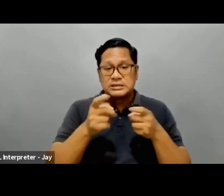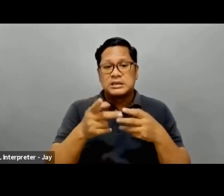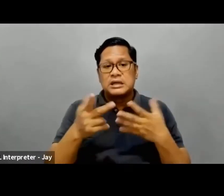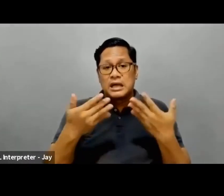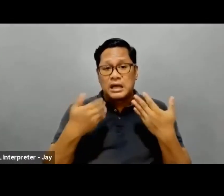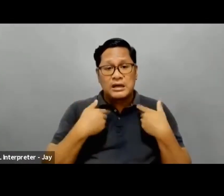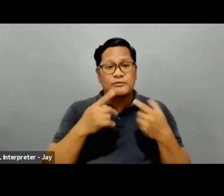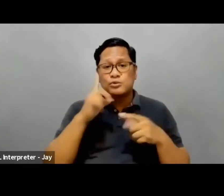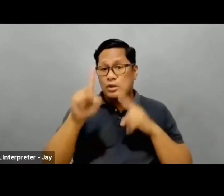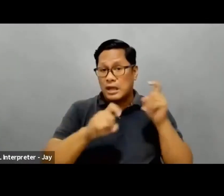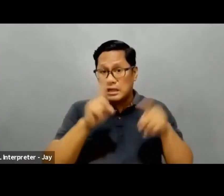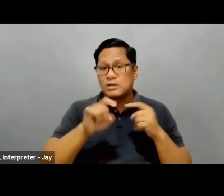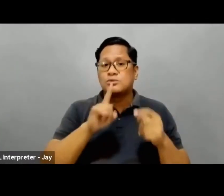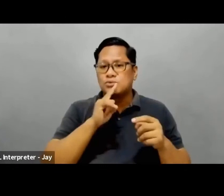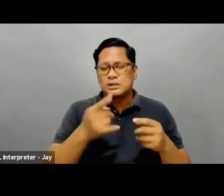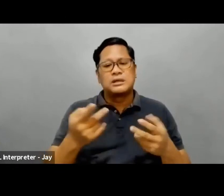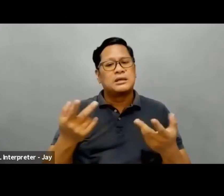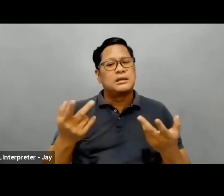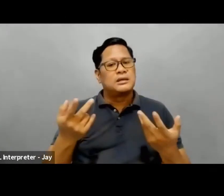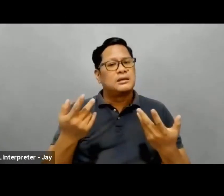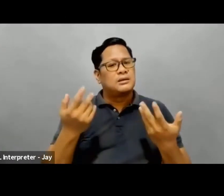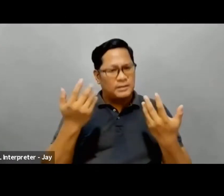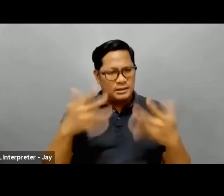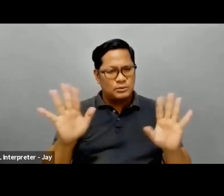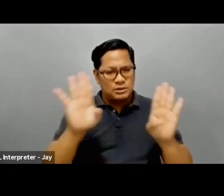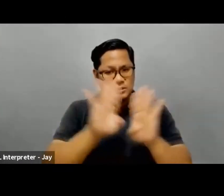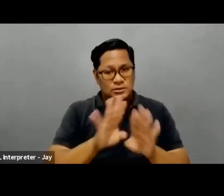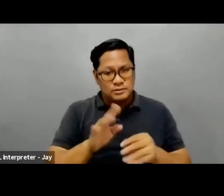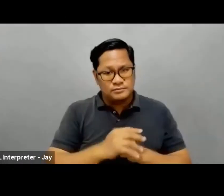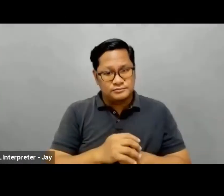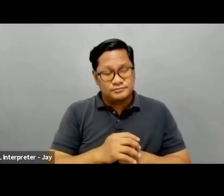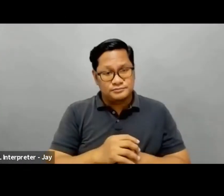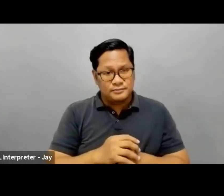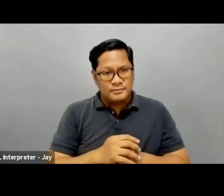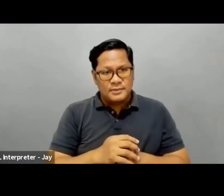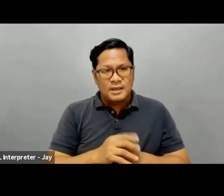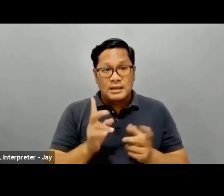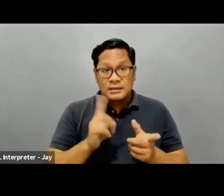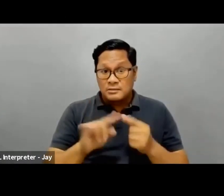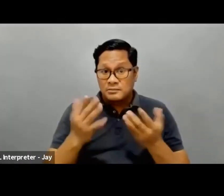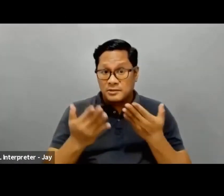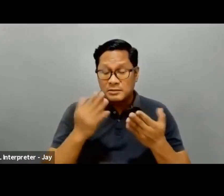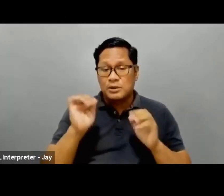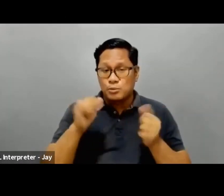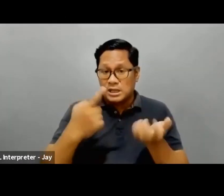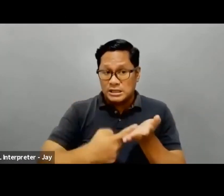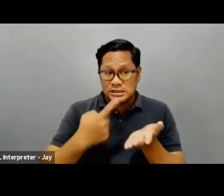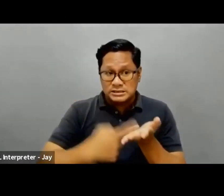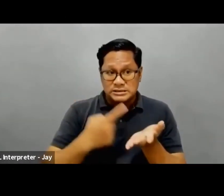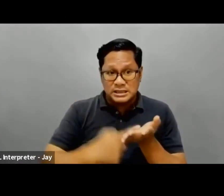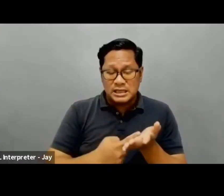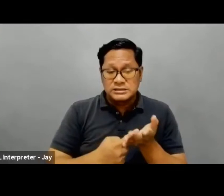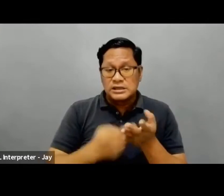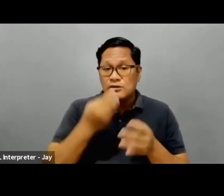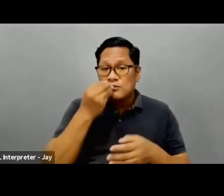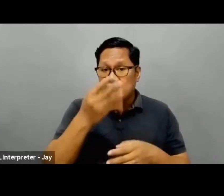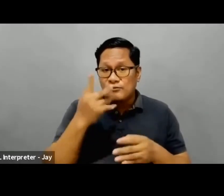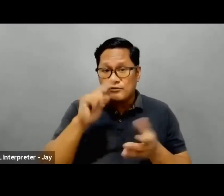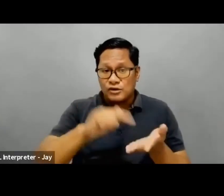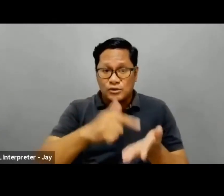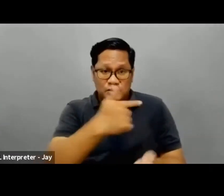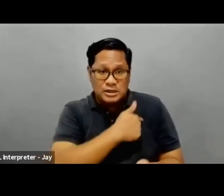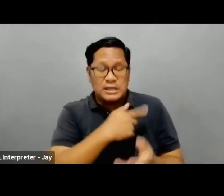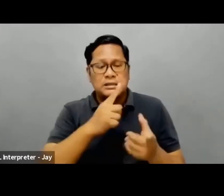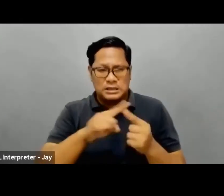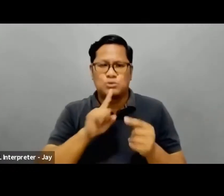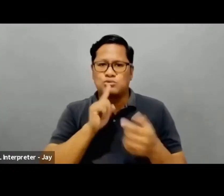mga tanong, isasara na natin. No? Maybe we should still tackle konting lang sa bakuna, tapos babalik tayo